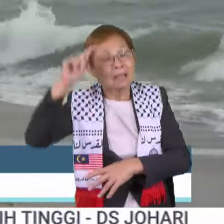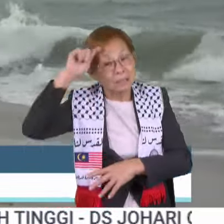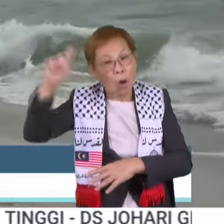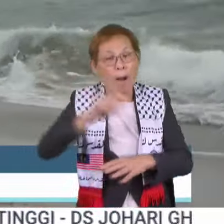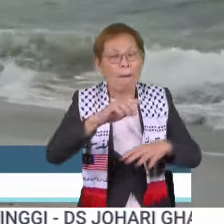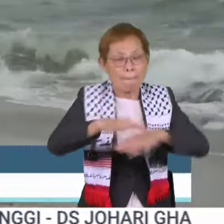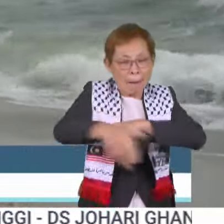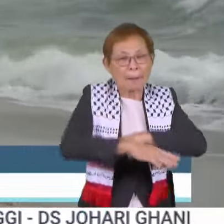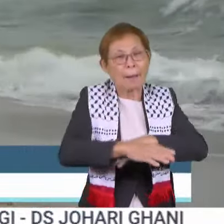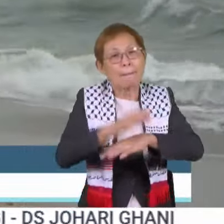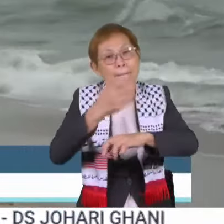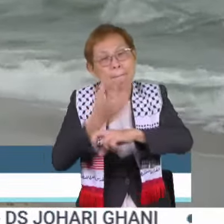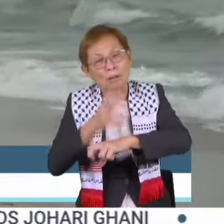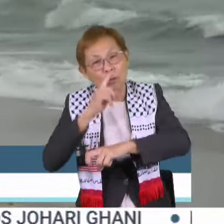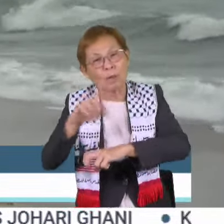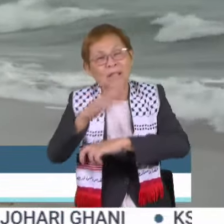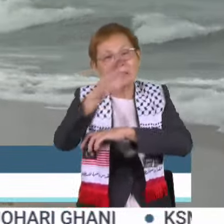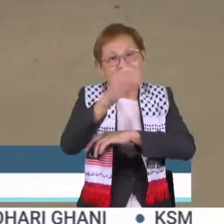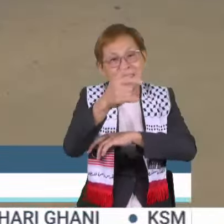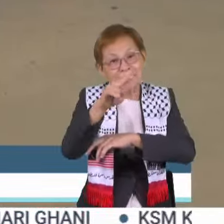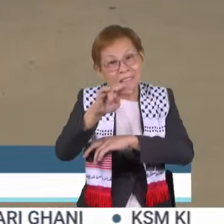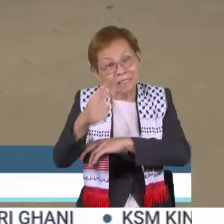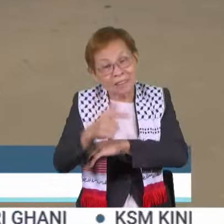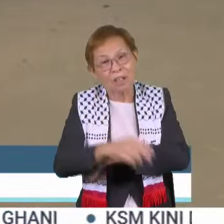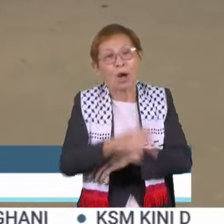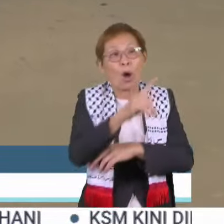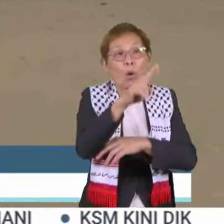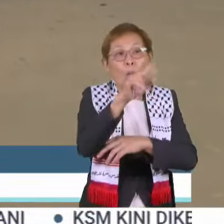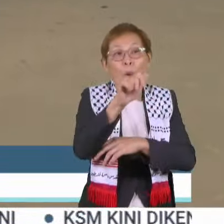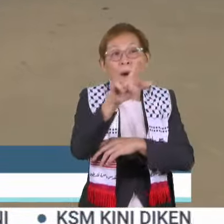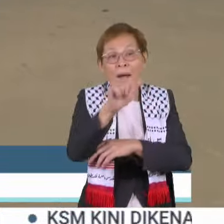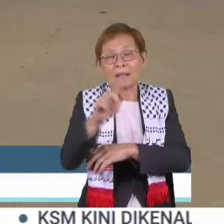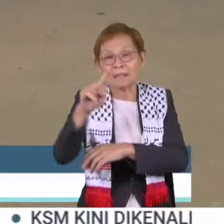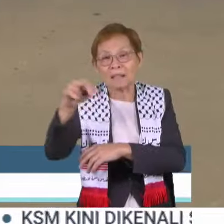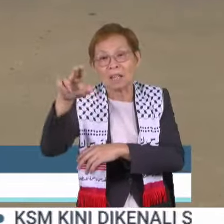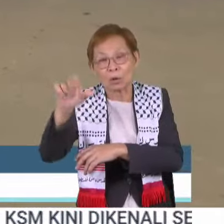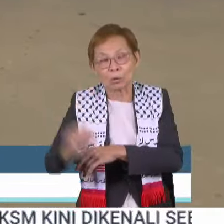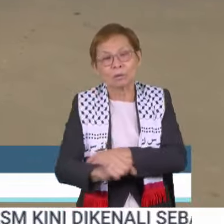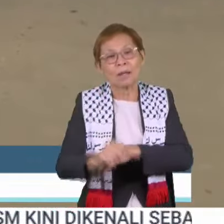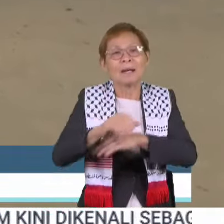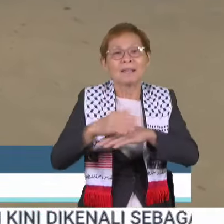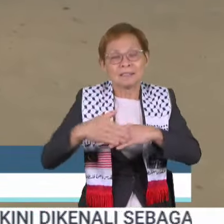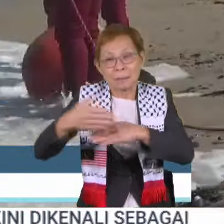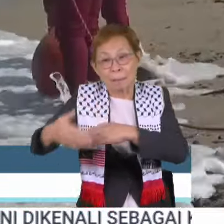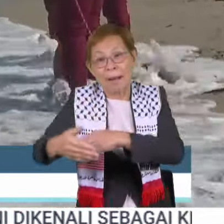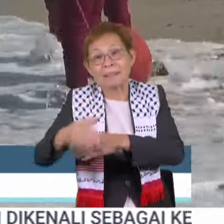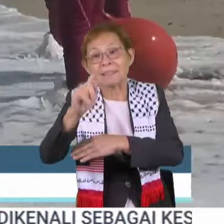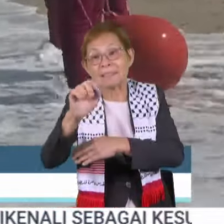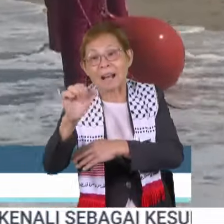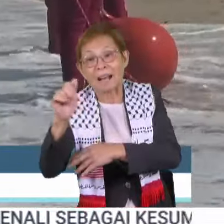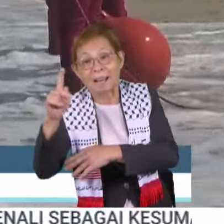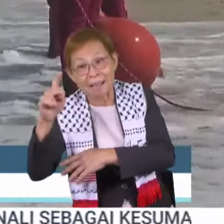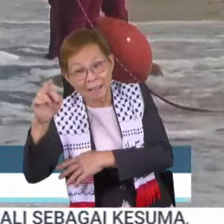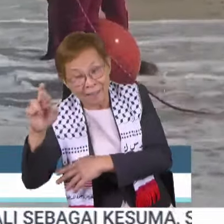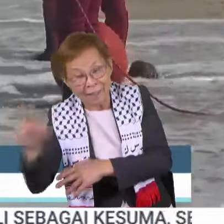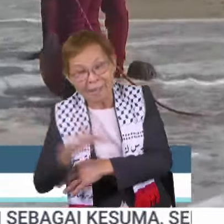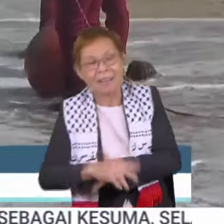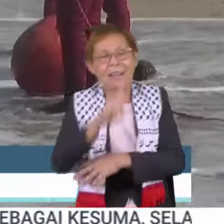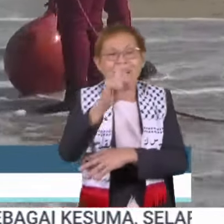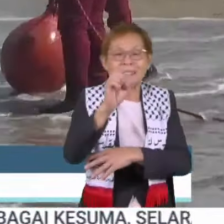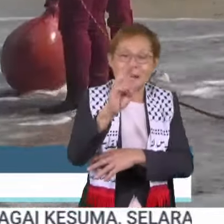buruk pantai cendering dan pantai Panda Kuala nerus pula pantai seberang takir marang pantai ru muda dan kekabu manakala